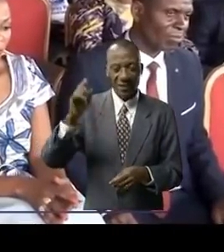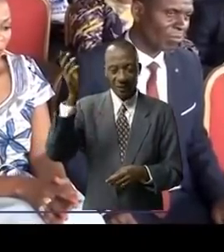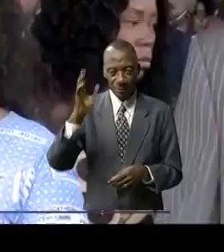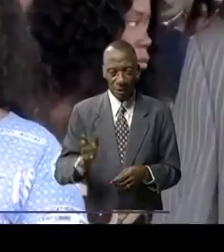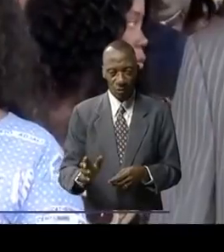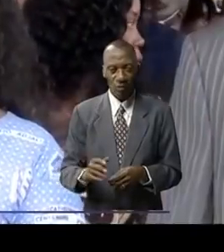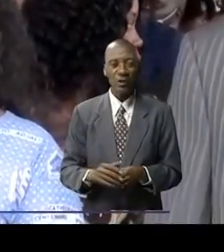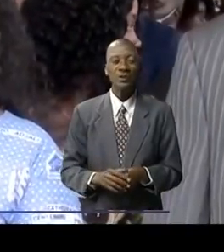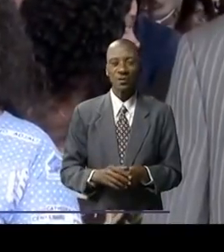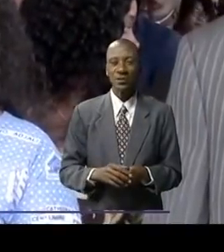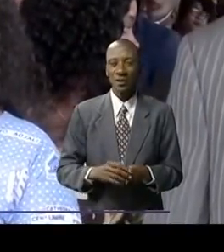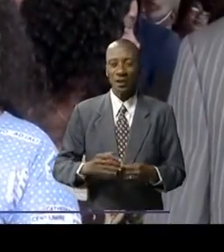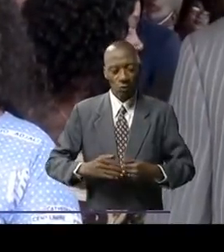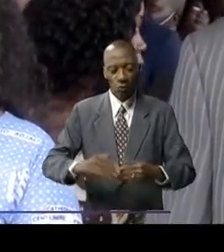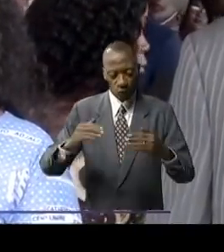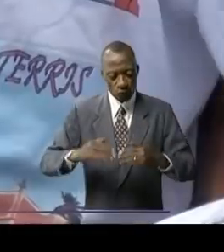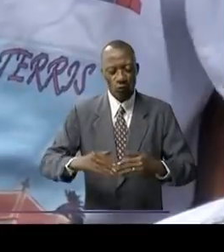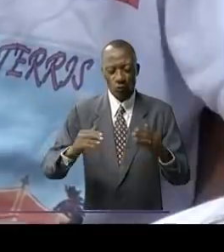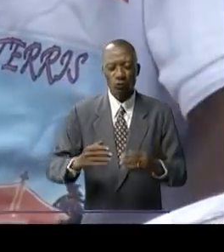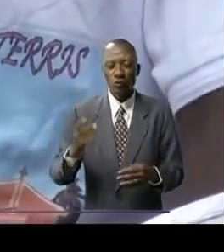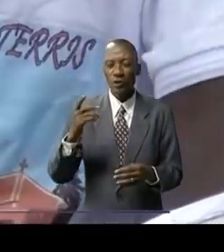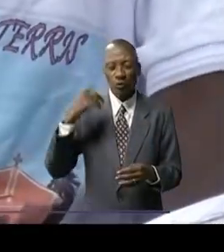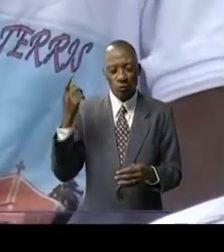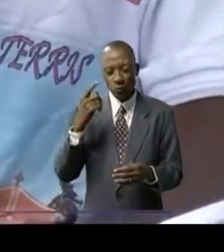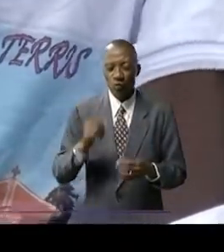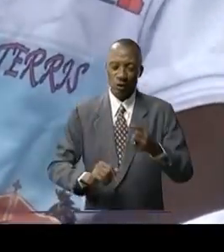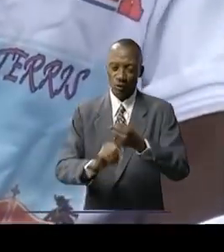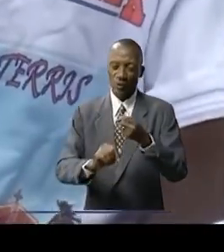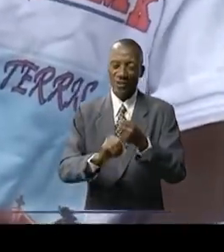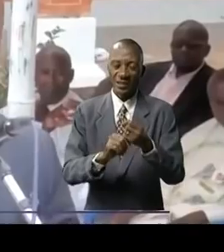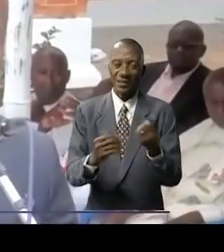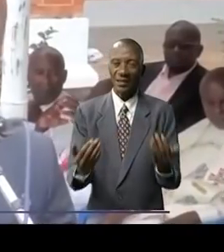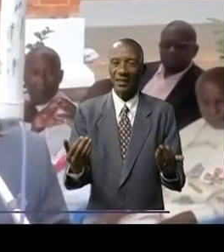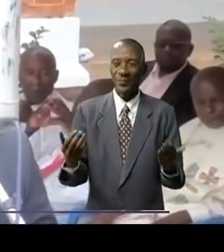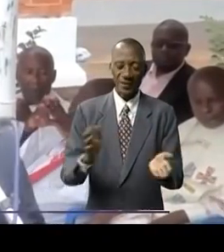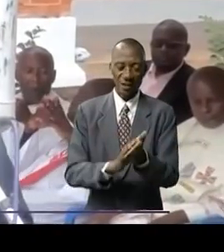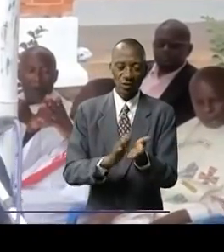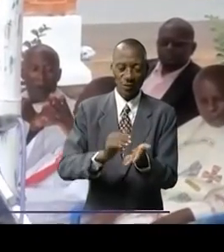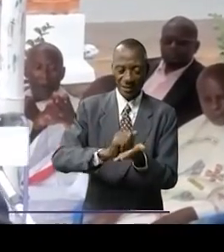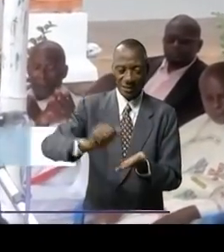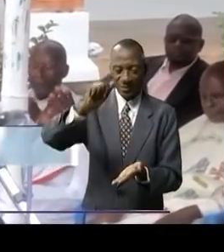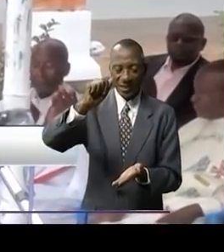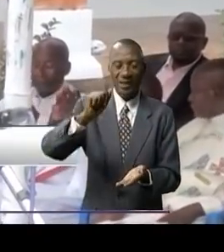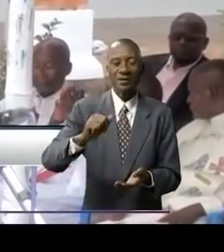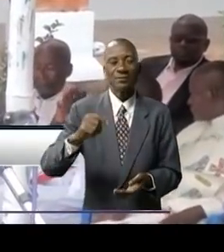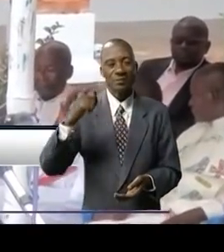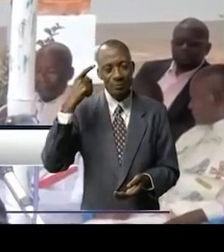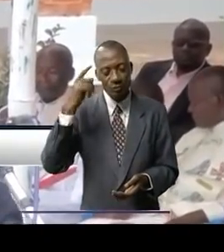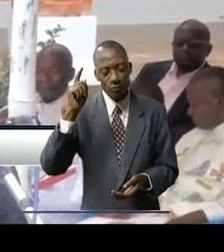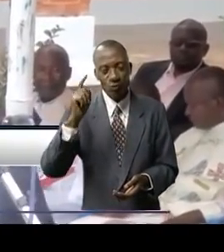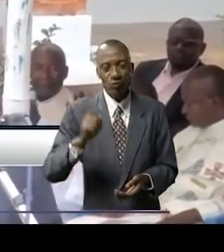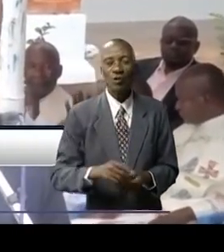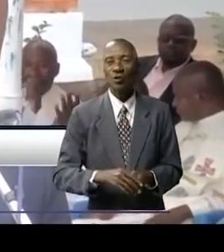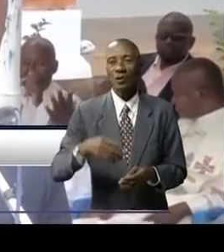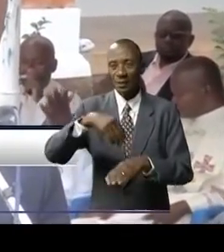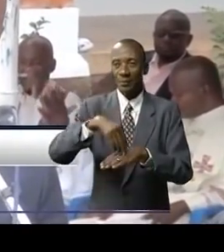point sur les moyens afin de desservir le petit séminaire de Mbatakila en électricité. Parmi les grands défis pour lesquels le gouvernement provincial ne